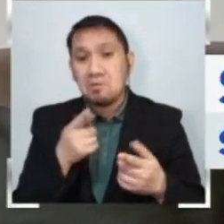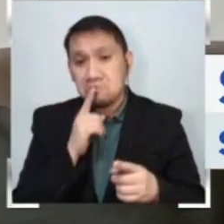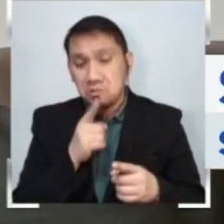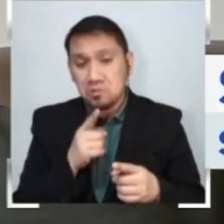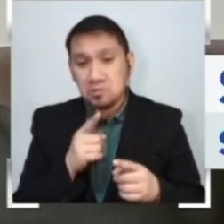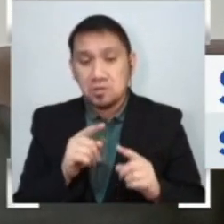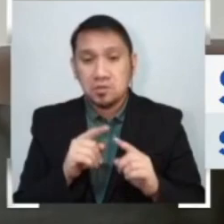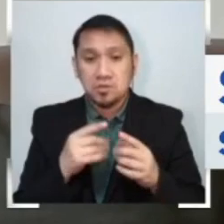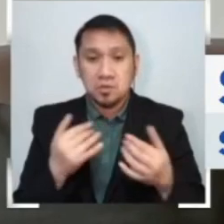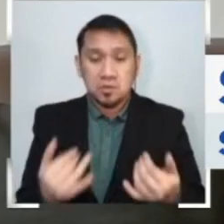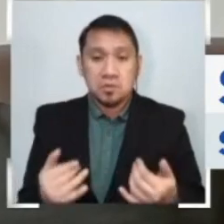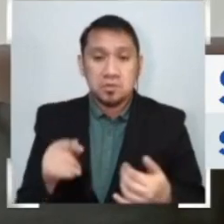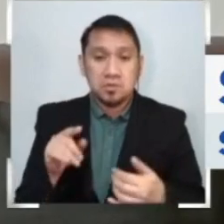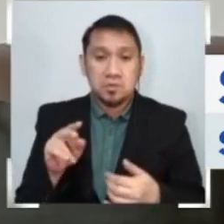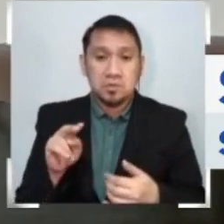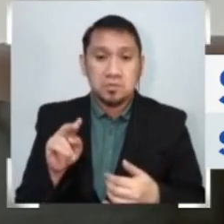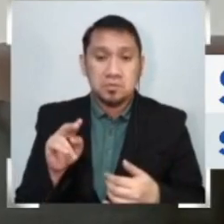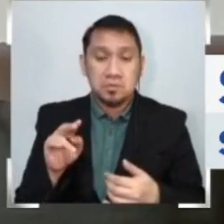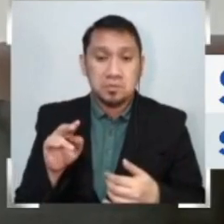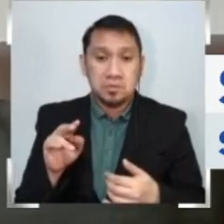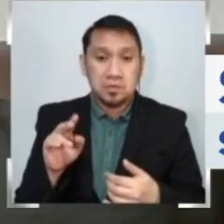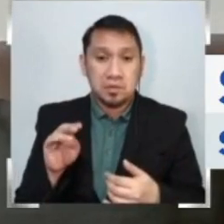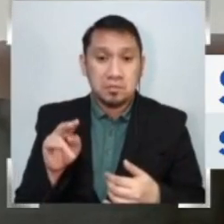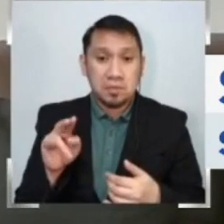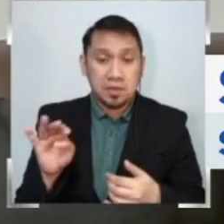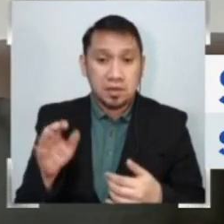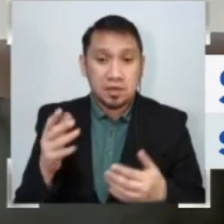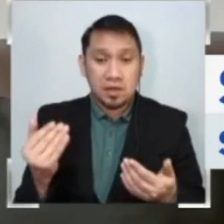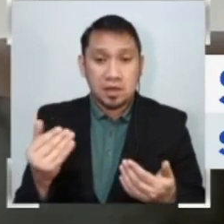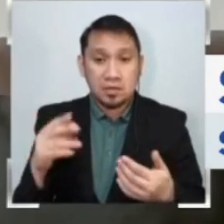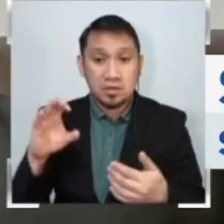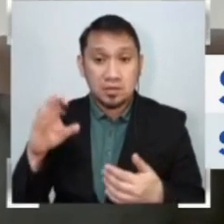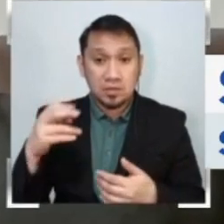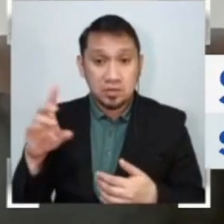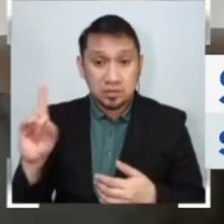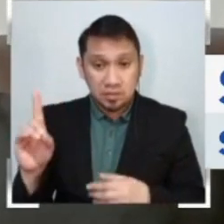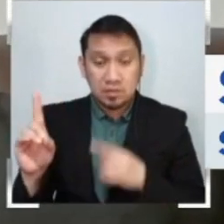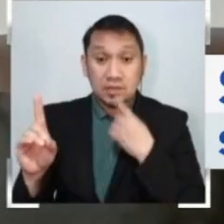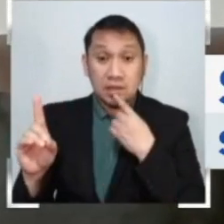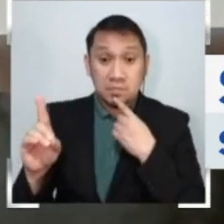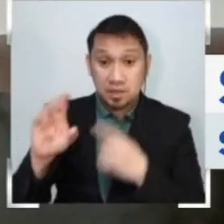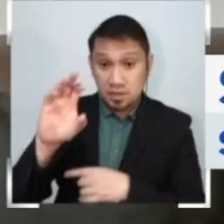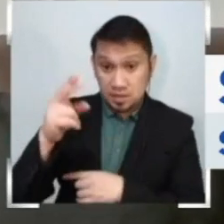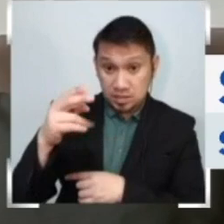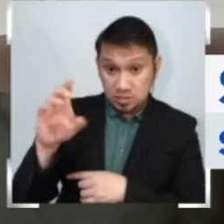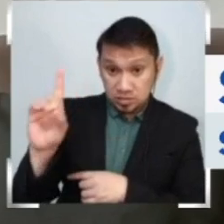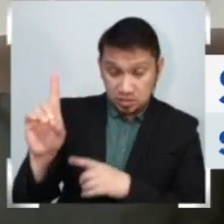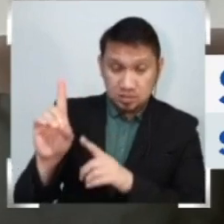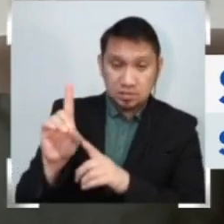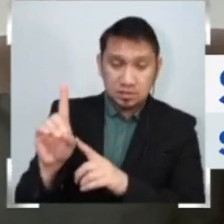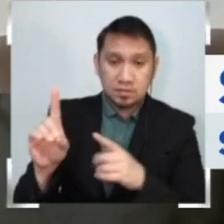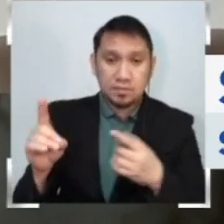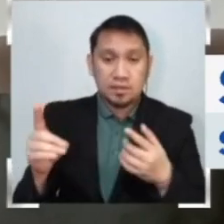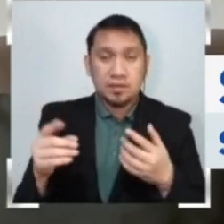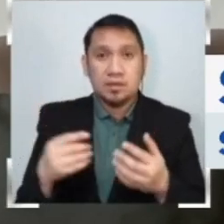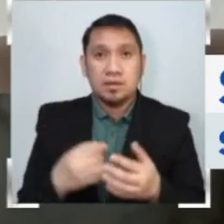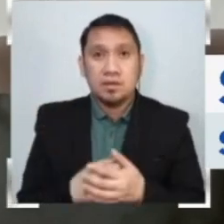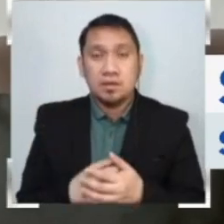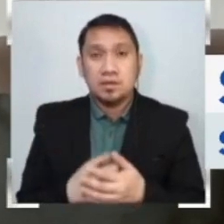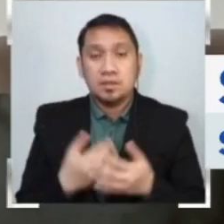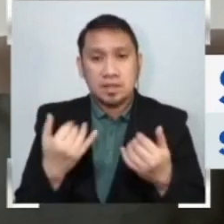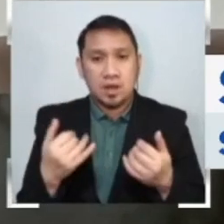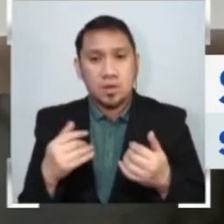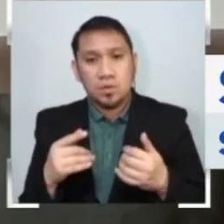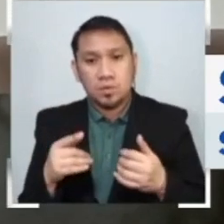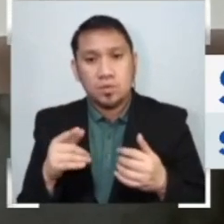the Commission on Higher Education, and according to the Commission on Higher Education, ang nagko-confer lang na inaallow nila